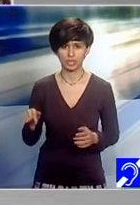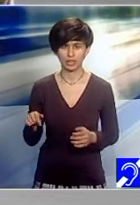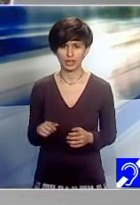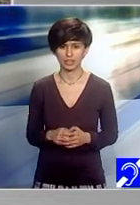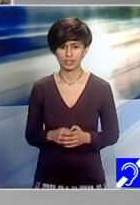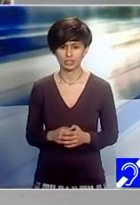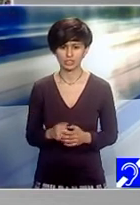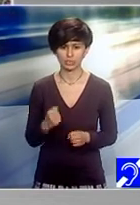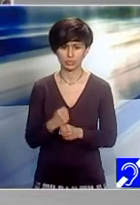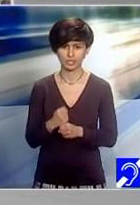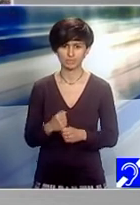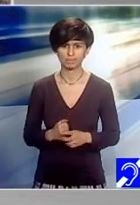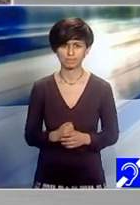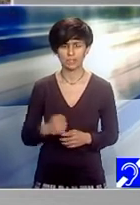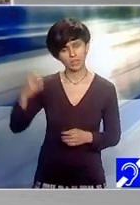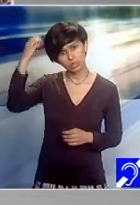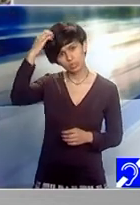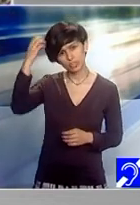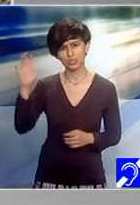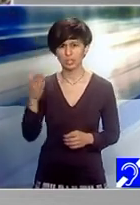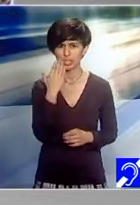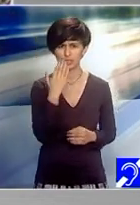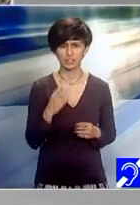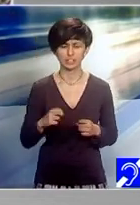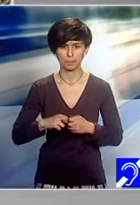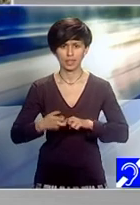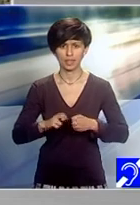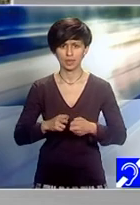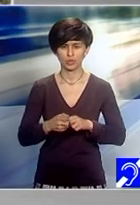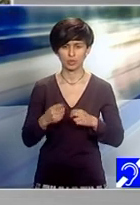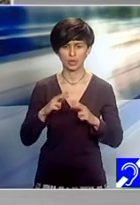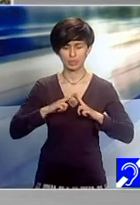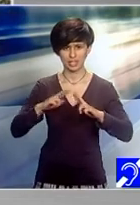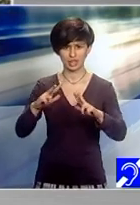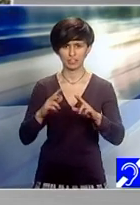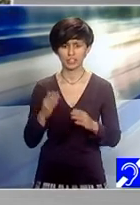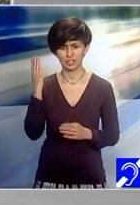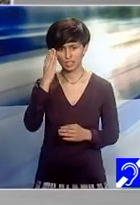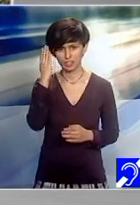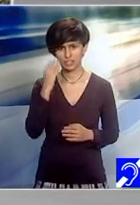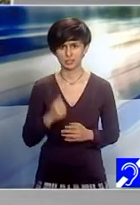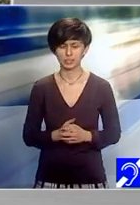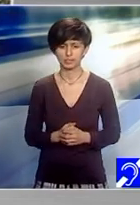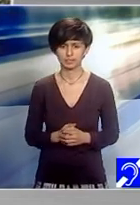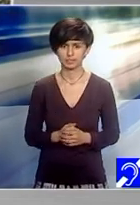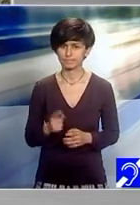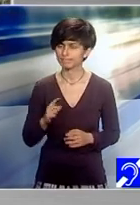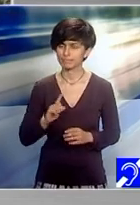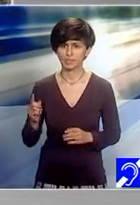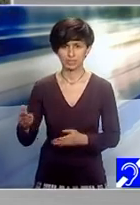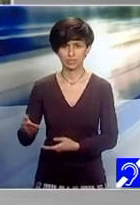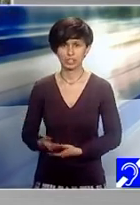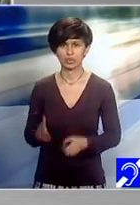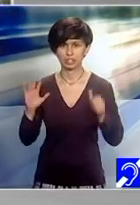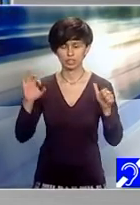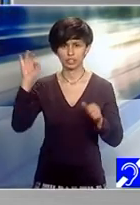supra-solicitare. Guvernul are în față probleme grave în învățământ, probleme de infrastructură, neacordarea celor 6% din PIB pentru învățământ